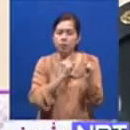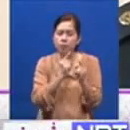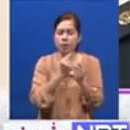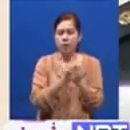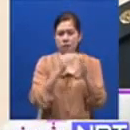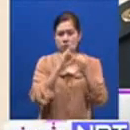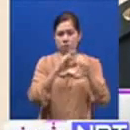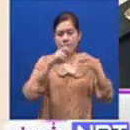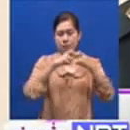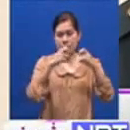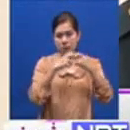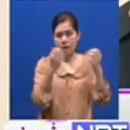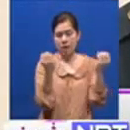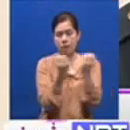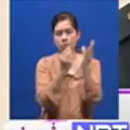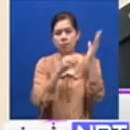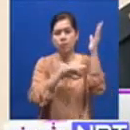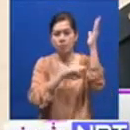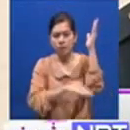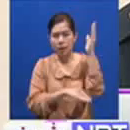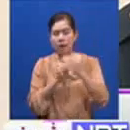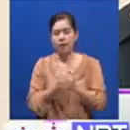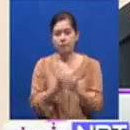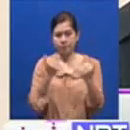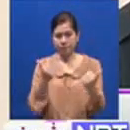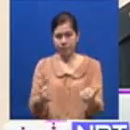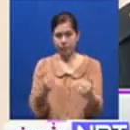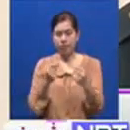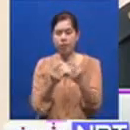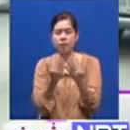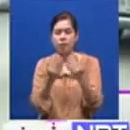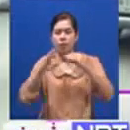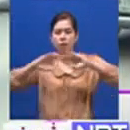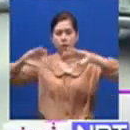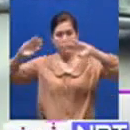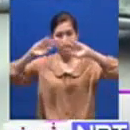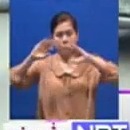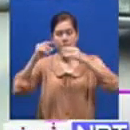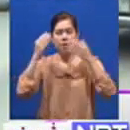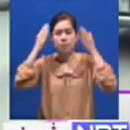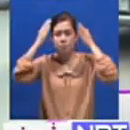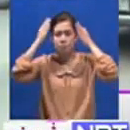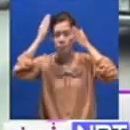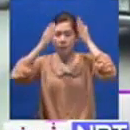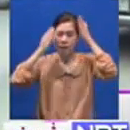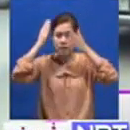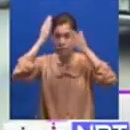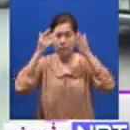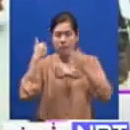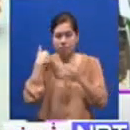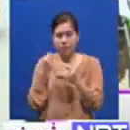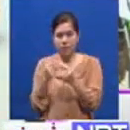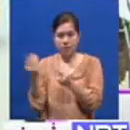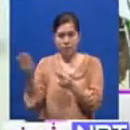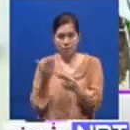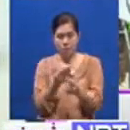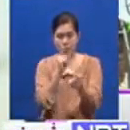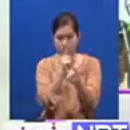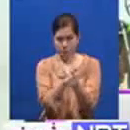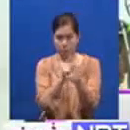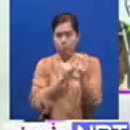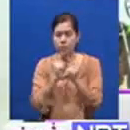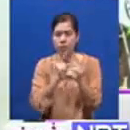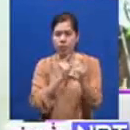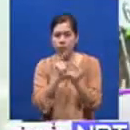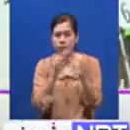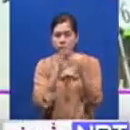แดนภาคใต้ว่าจะเร่งหารือทางการมาเลเซียในฐานะผู้อำนวยความสะดวกโดยส่งเจ้าหน้าที่ไปพูดคุยเกี่ยวกับกรอบการปฏิบัติเพื่อความเข้าใ